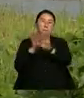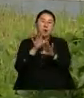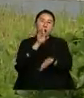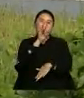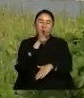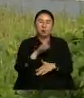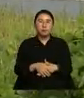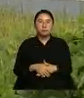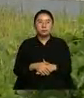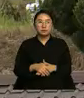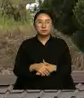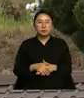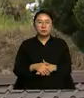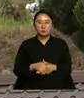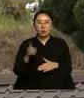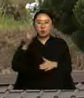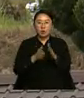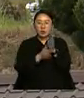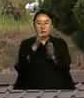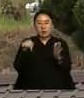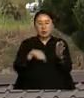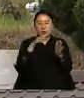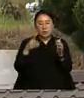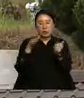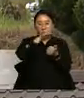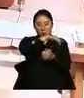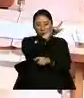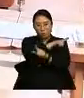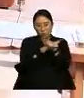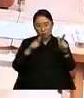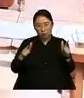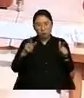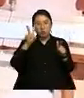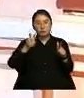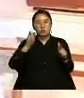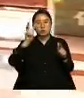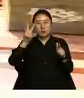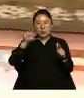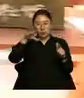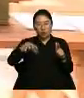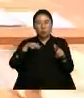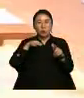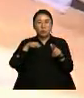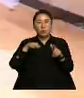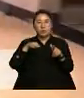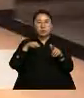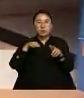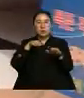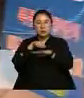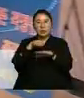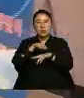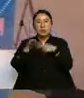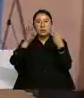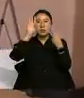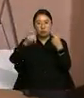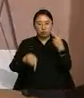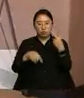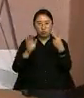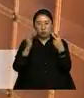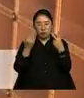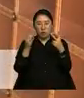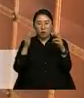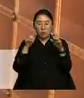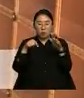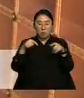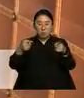합니다 특히 고양시 관내 묘지와 봉안당 23 곳에선 차량이 부재가 시행됩니다 방문 전